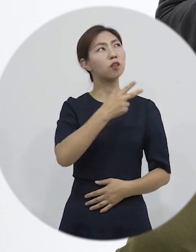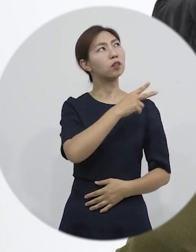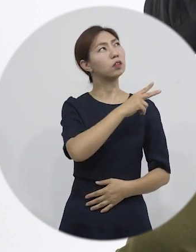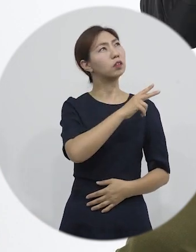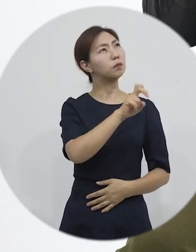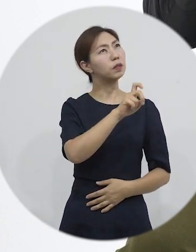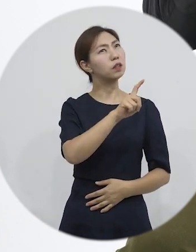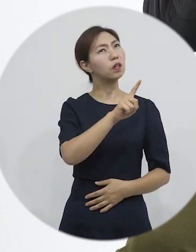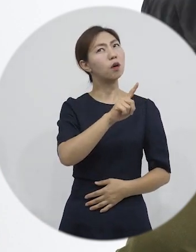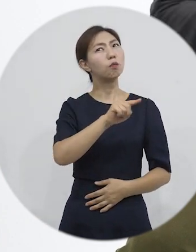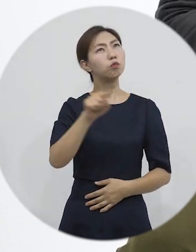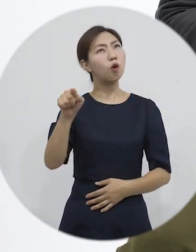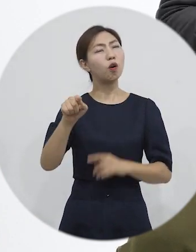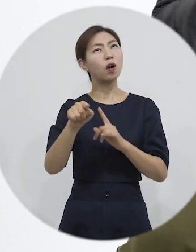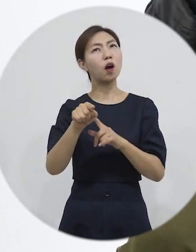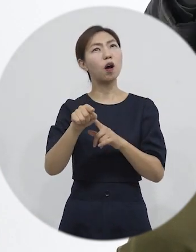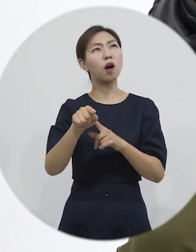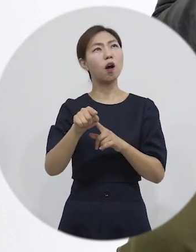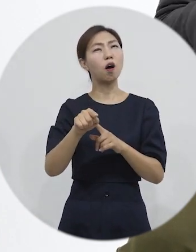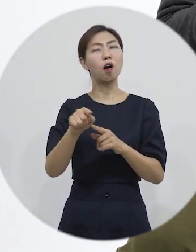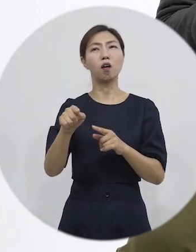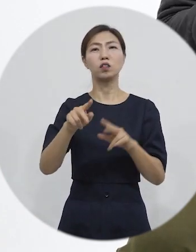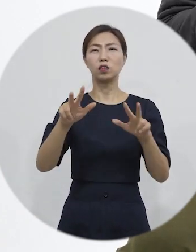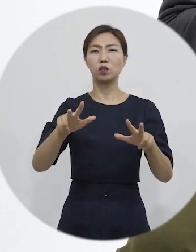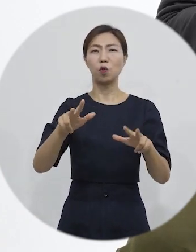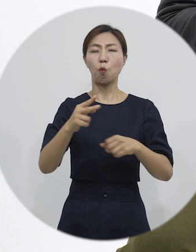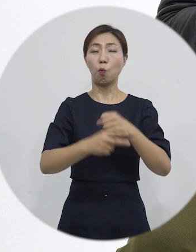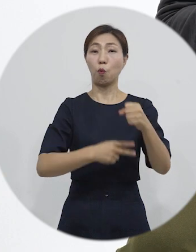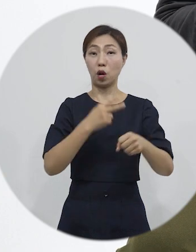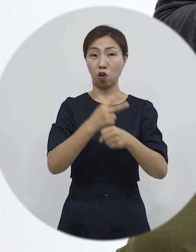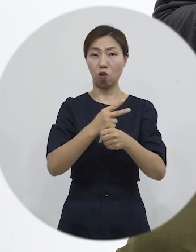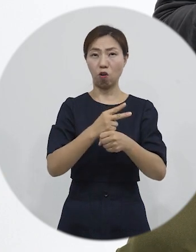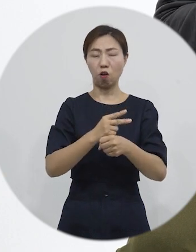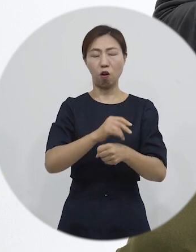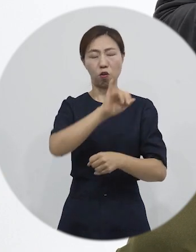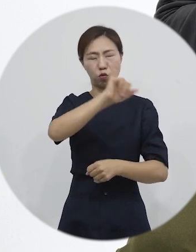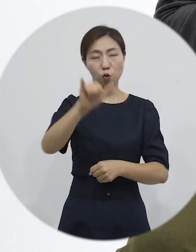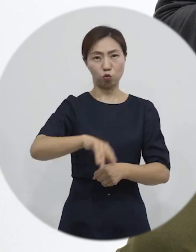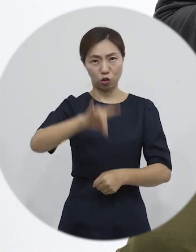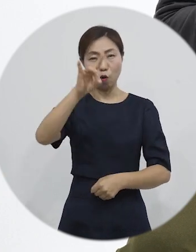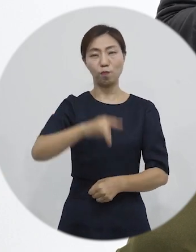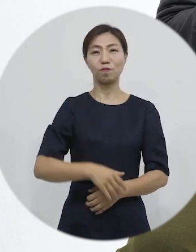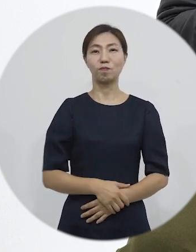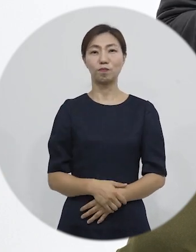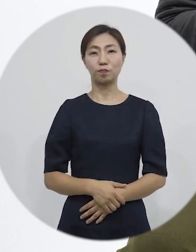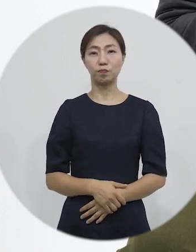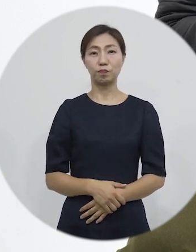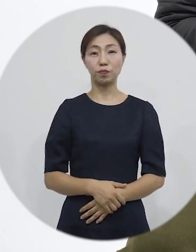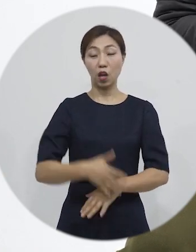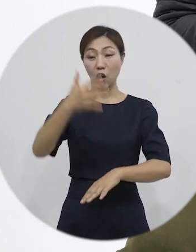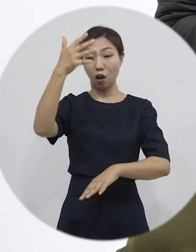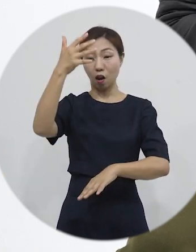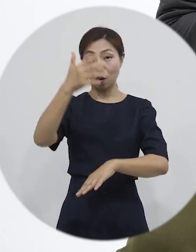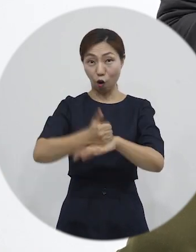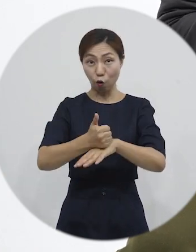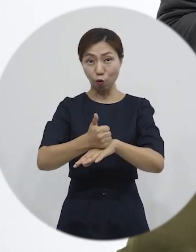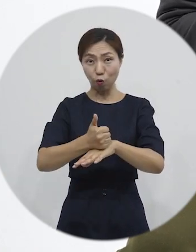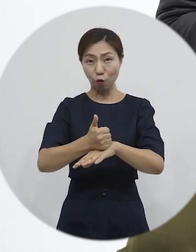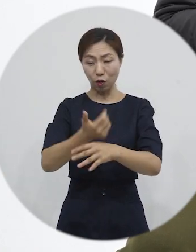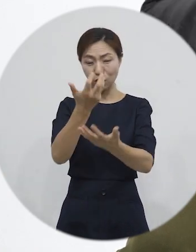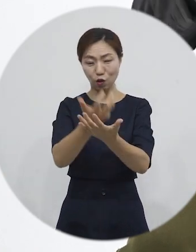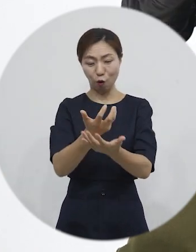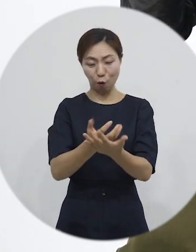2011년도부터니까 올해로 2년 차죠. 예, 이것도 전국 최초입니다. 예. 그러니까 이 결산안에 대한 거는 결산안을 보는